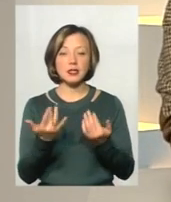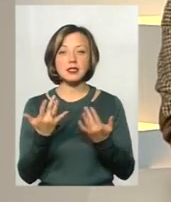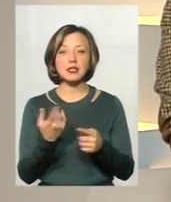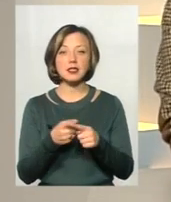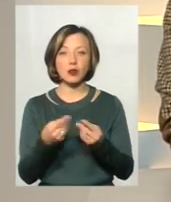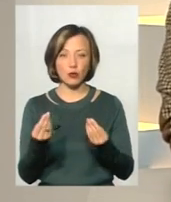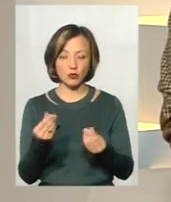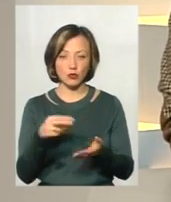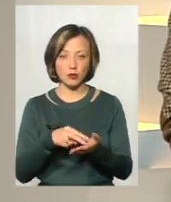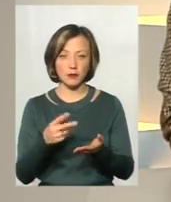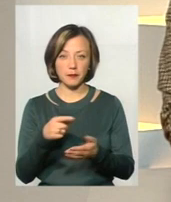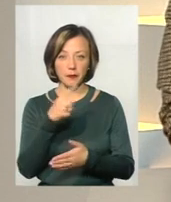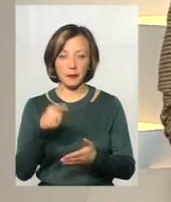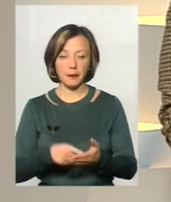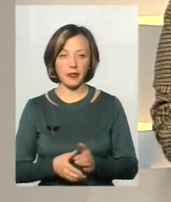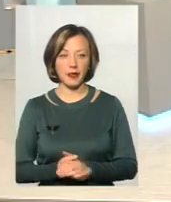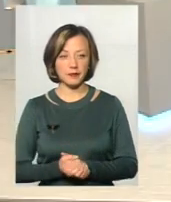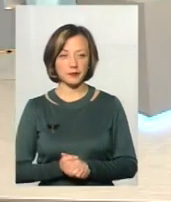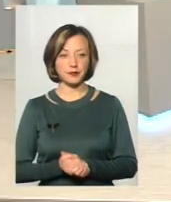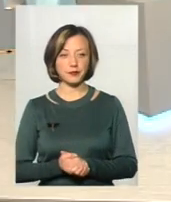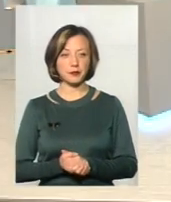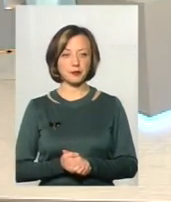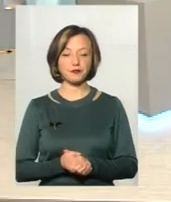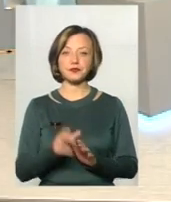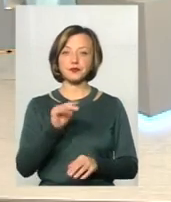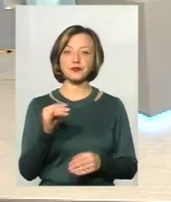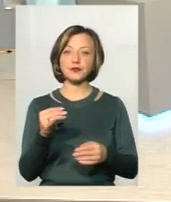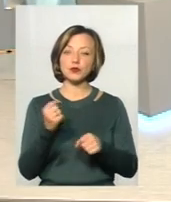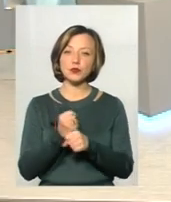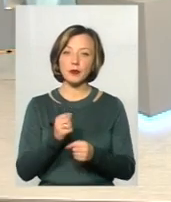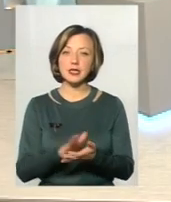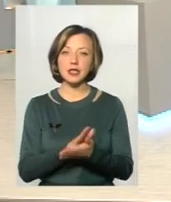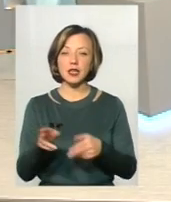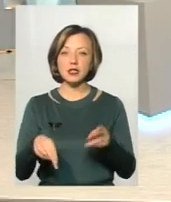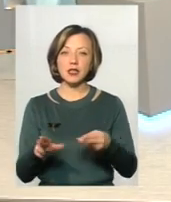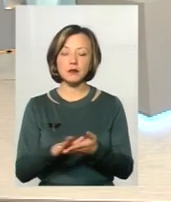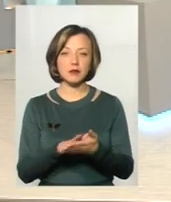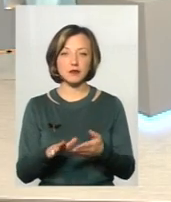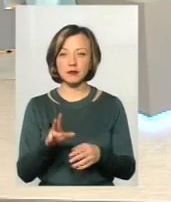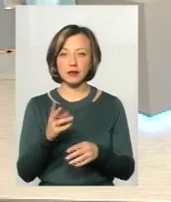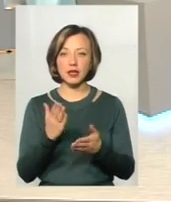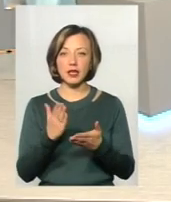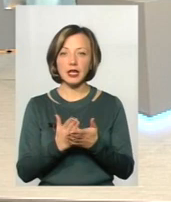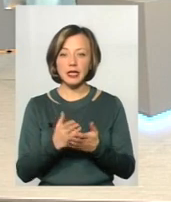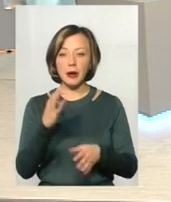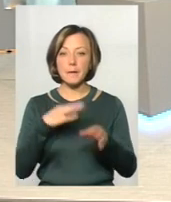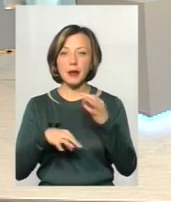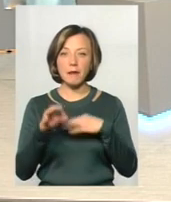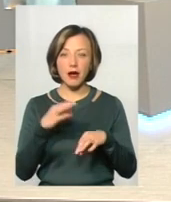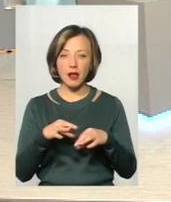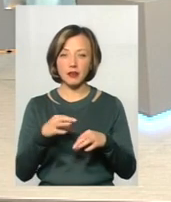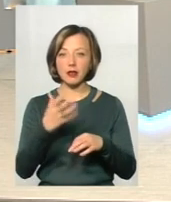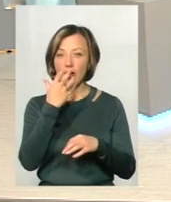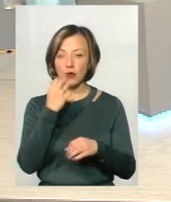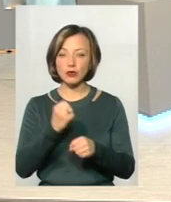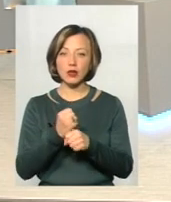сьогодні? Коштує. Чи роблять стерилізацію безкоштовно, якщо це тварина? Нет, препарати стоять денег, наркоз